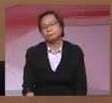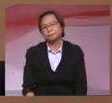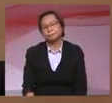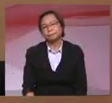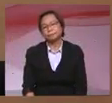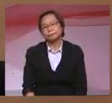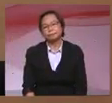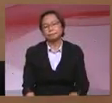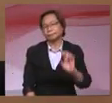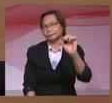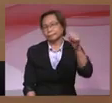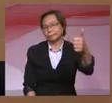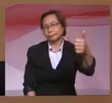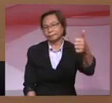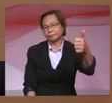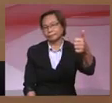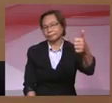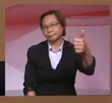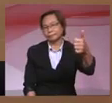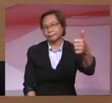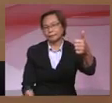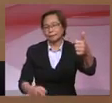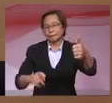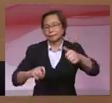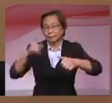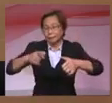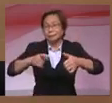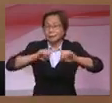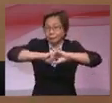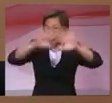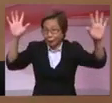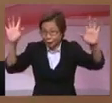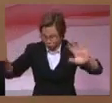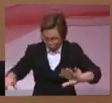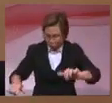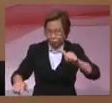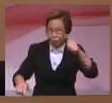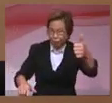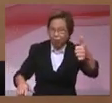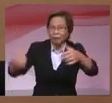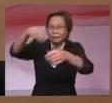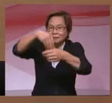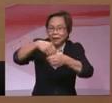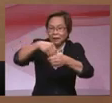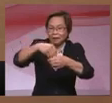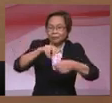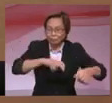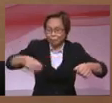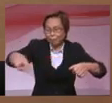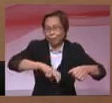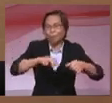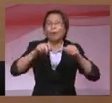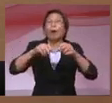Di yang pertama, saya nak kita jelas. Yang pertama, di dalam